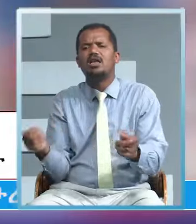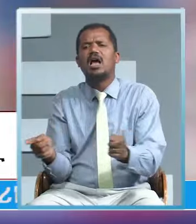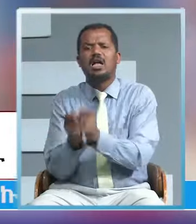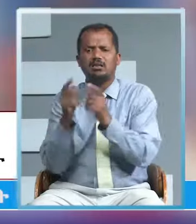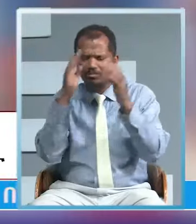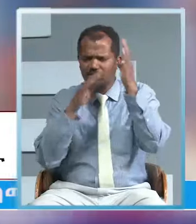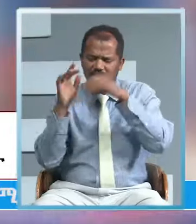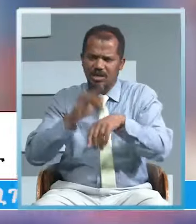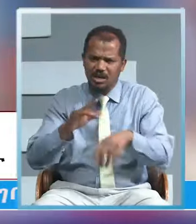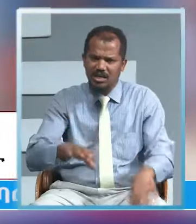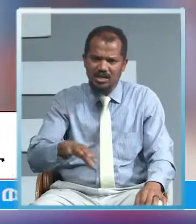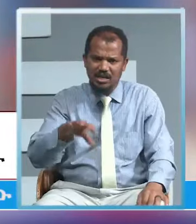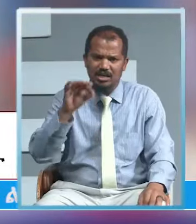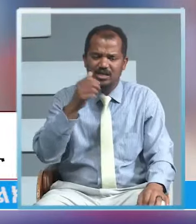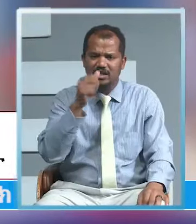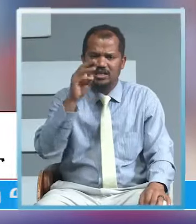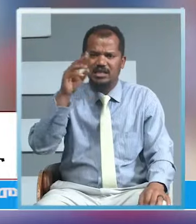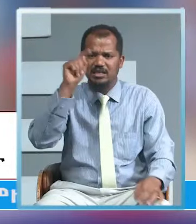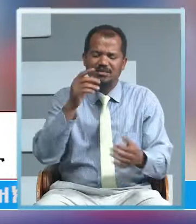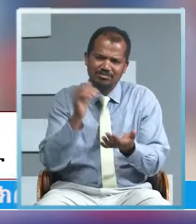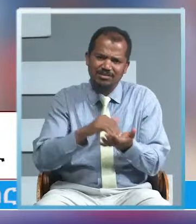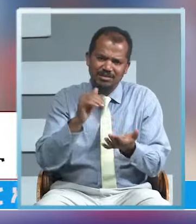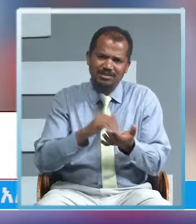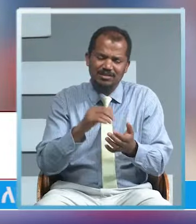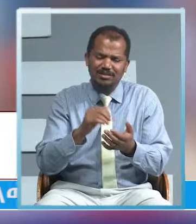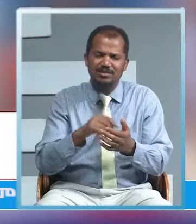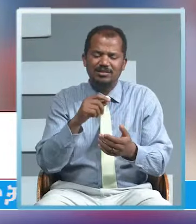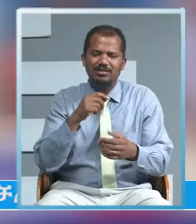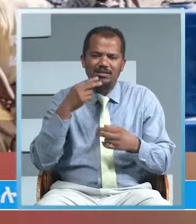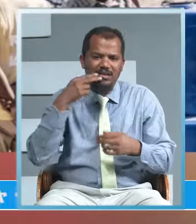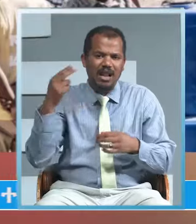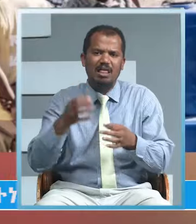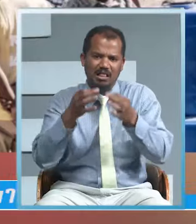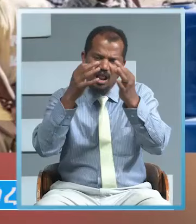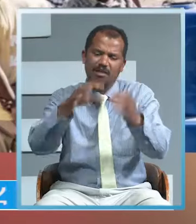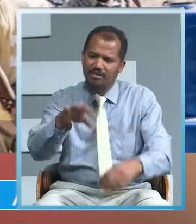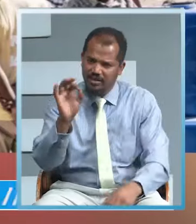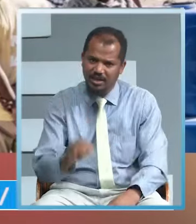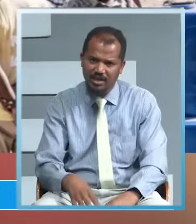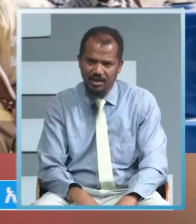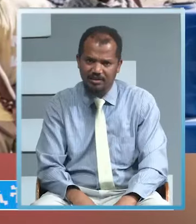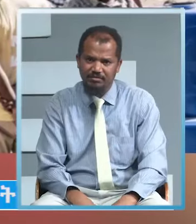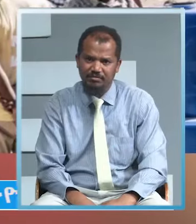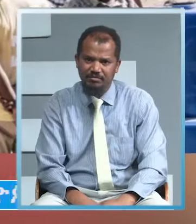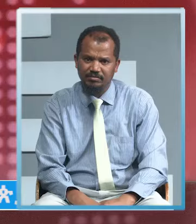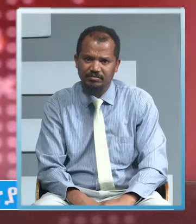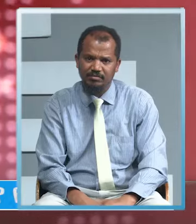ገጥሟቸው በችግር ላይ እንደሚገኙ ኢሳት በተደጋጋሚ እየዘገበ ይገኛል።